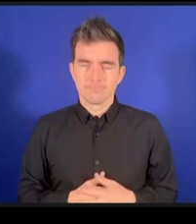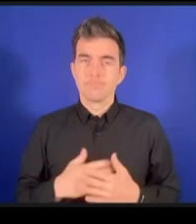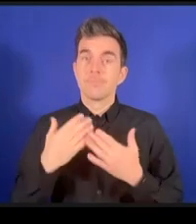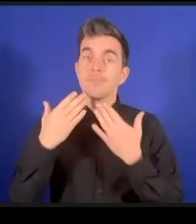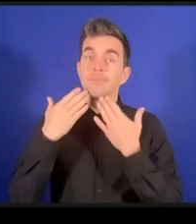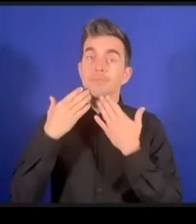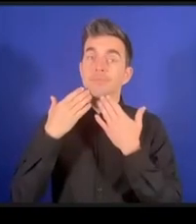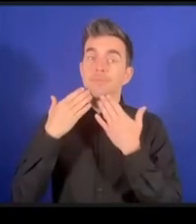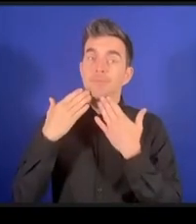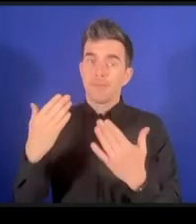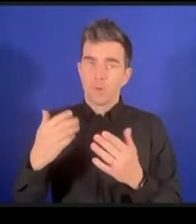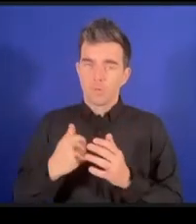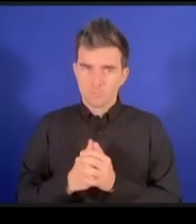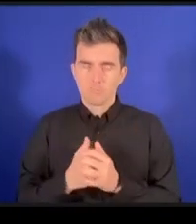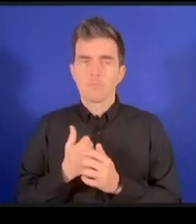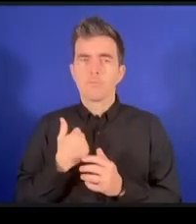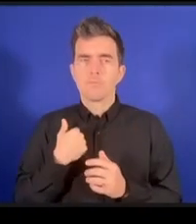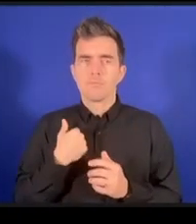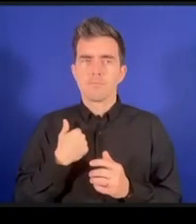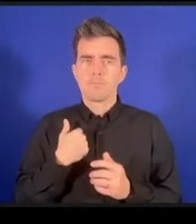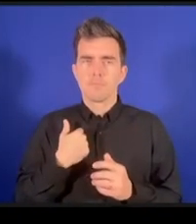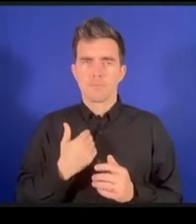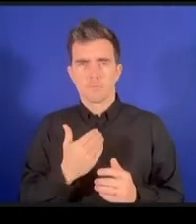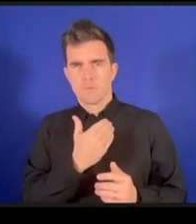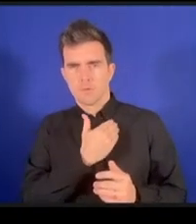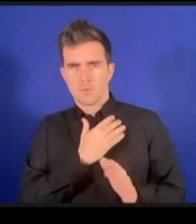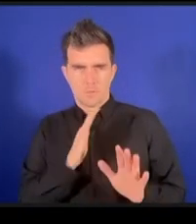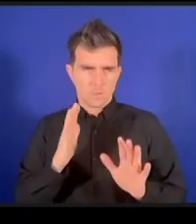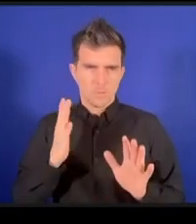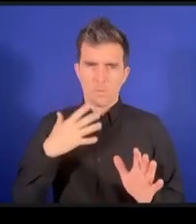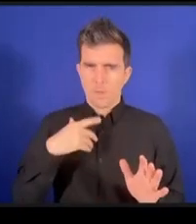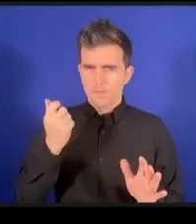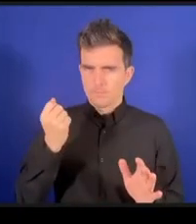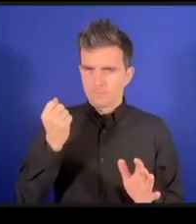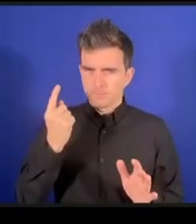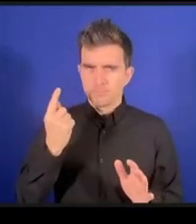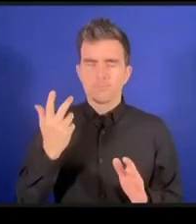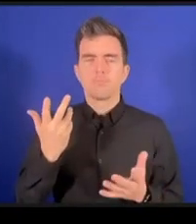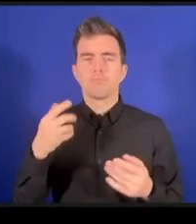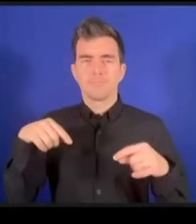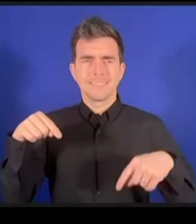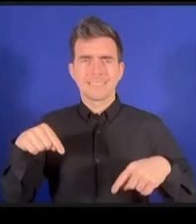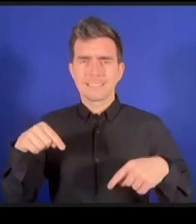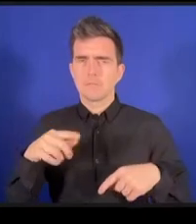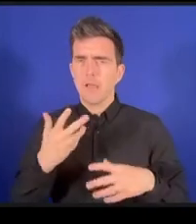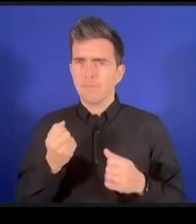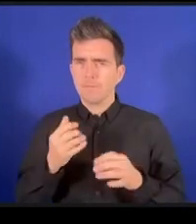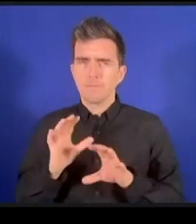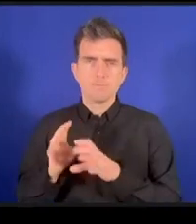вас хотела бы выступить также динамическая коалиция по